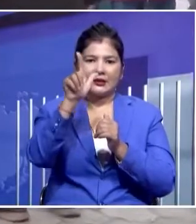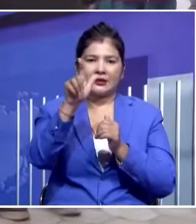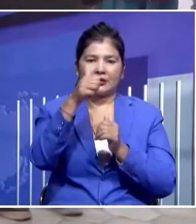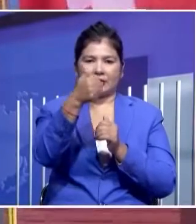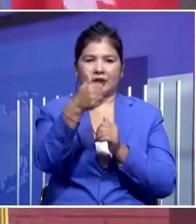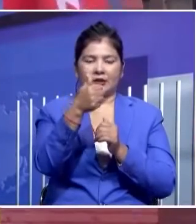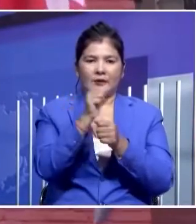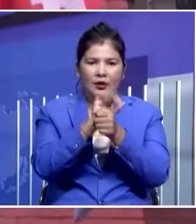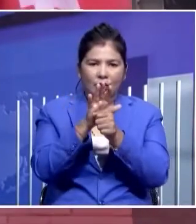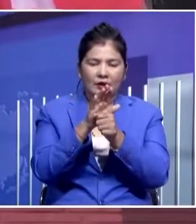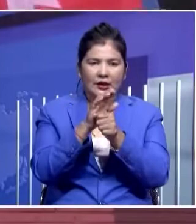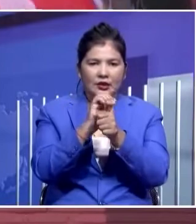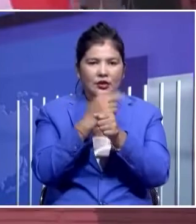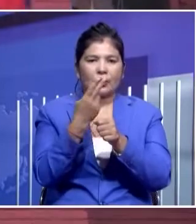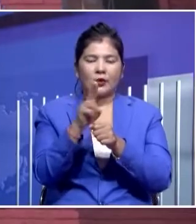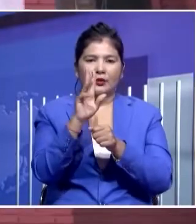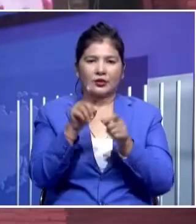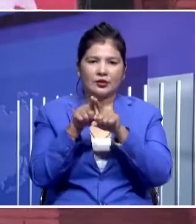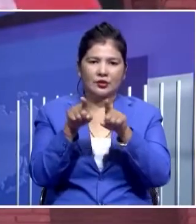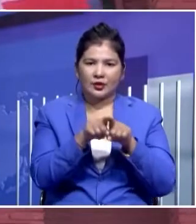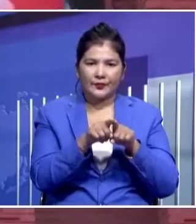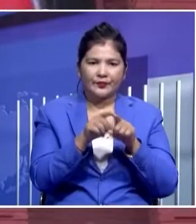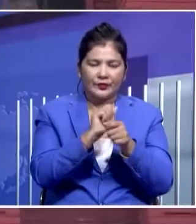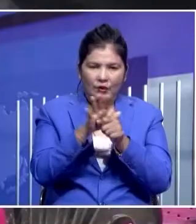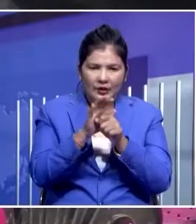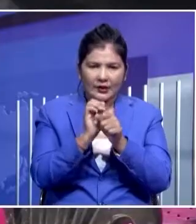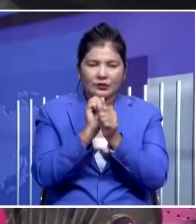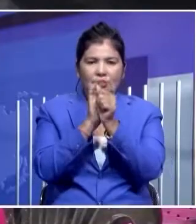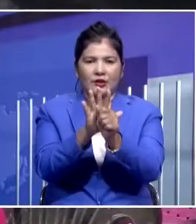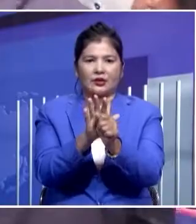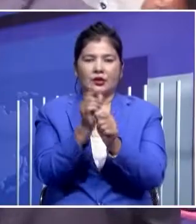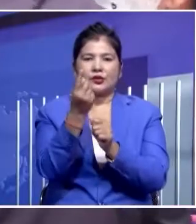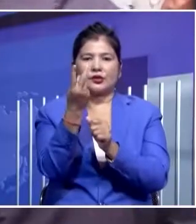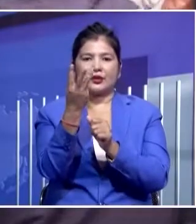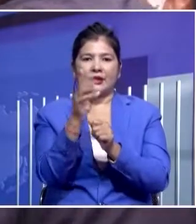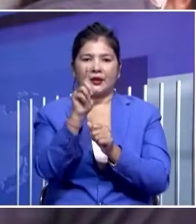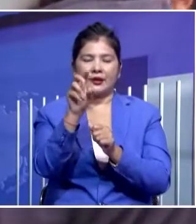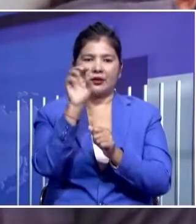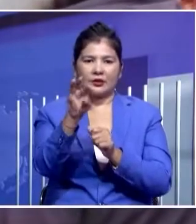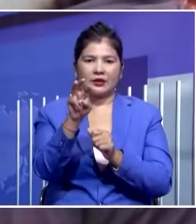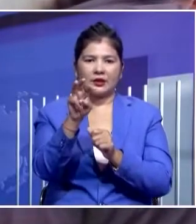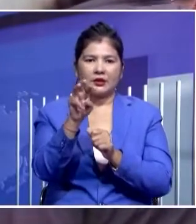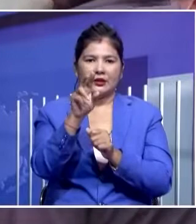76 जनामा कोरोना संक्रमण पुष्टि भएको छ। यसै सँगसँगै कोरोना भाइरसको सक्रिय संक्रमितको संख्या